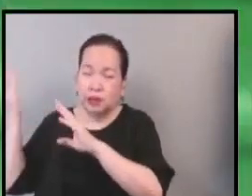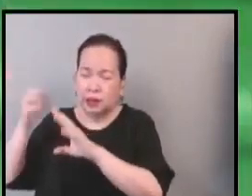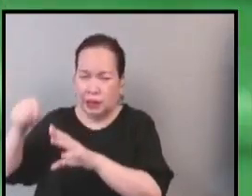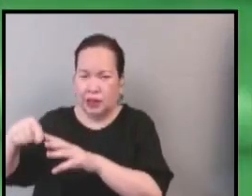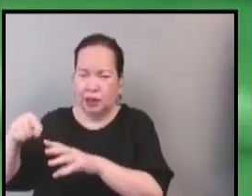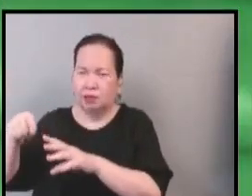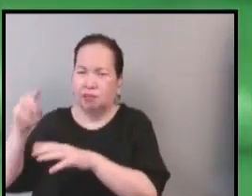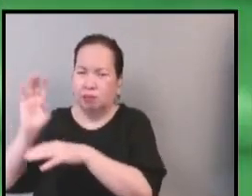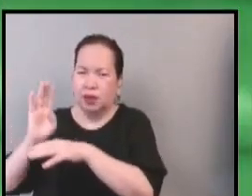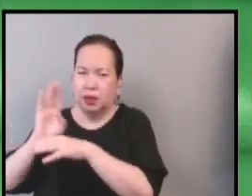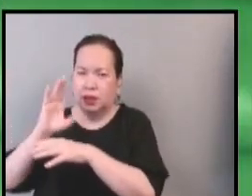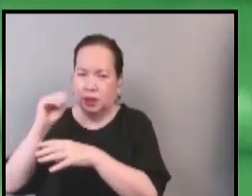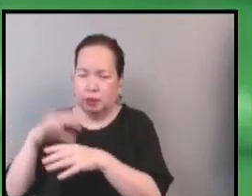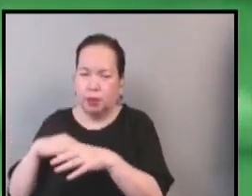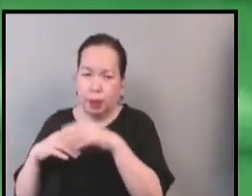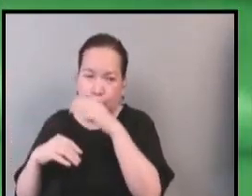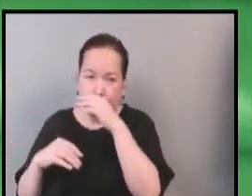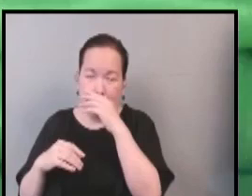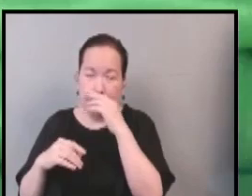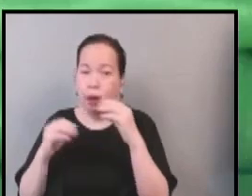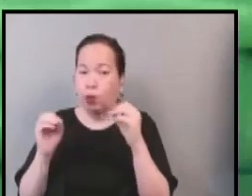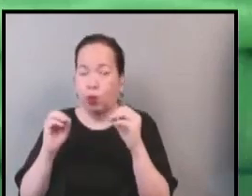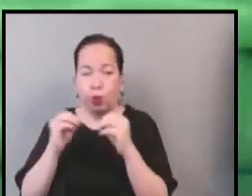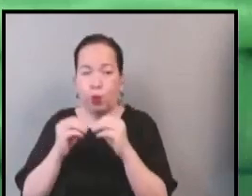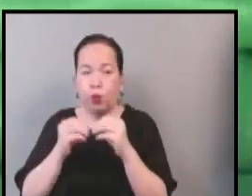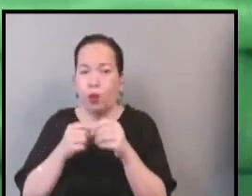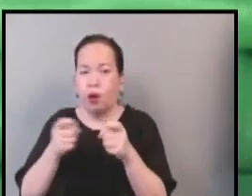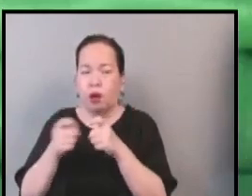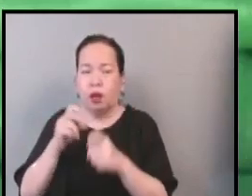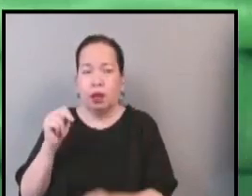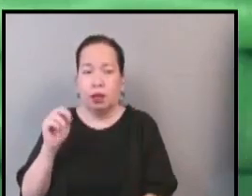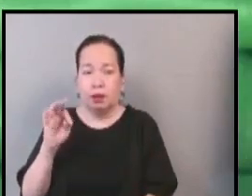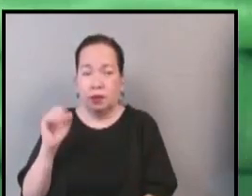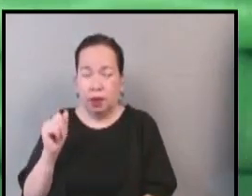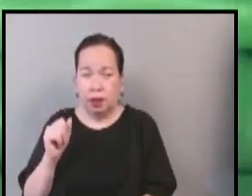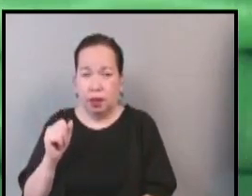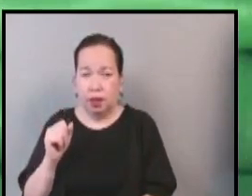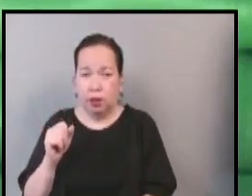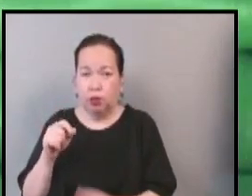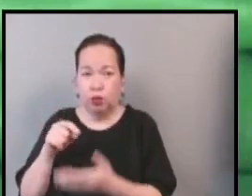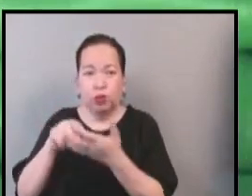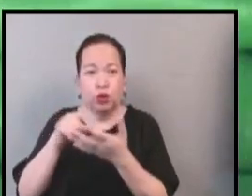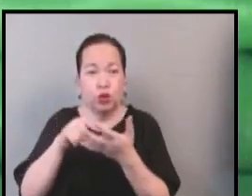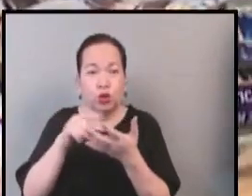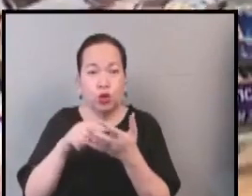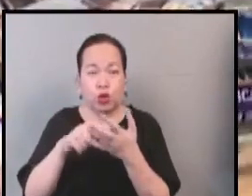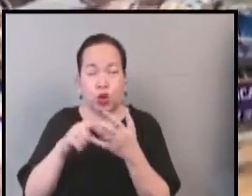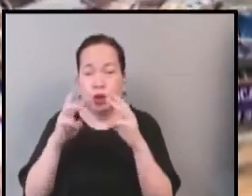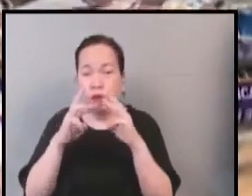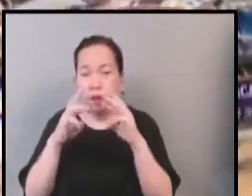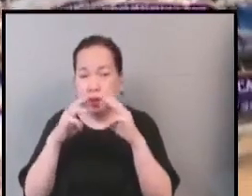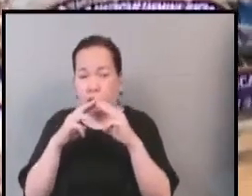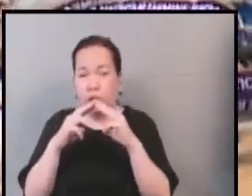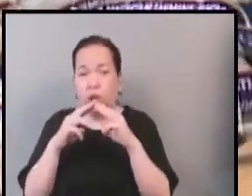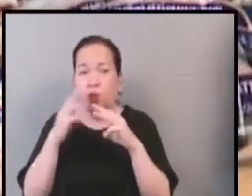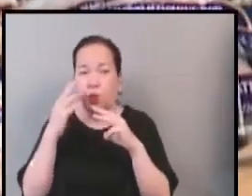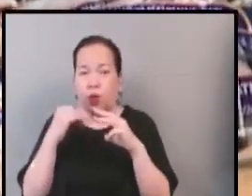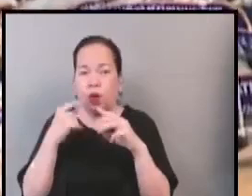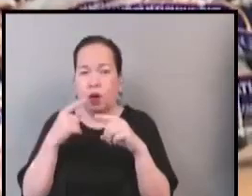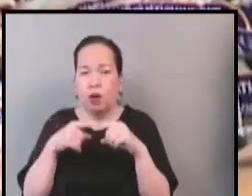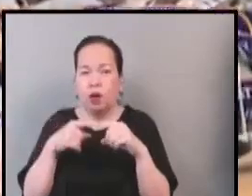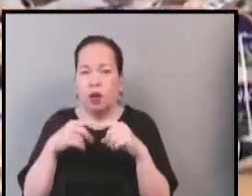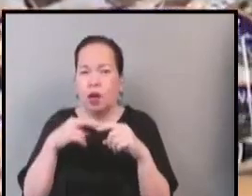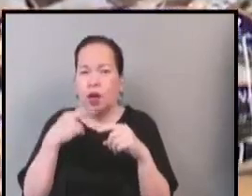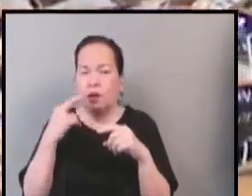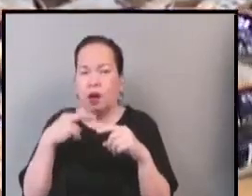ng regulatory function ng National Food Authority na inspeksyonin ang mga bodega ng bigas dahil sa Rice Liberalization